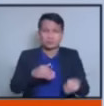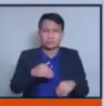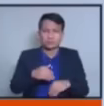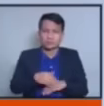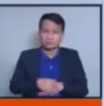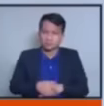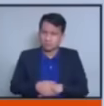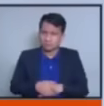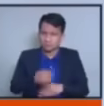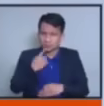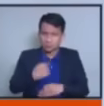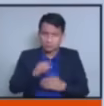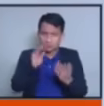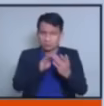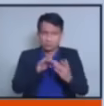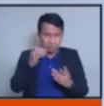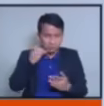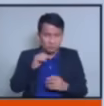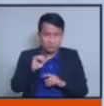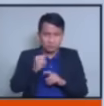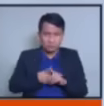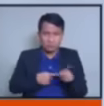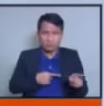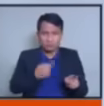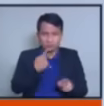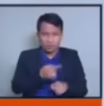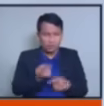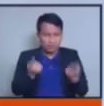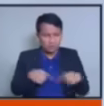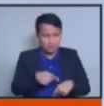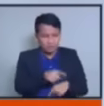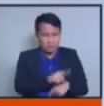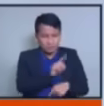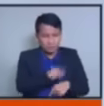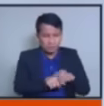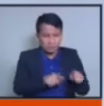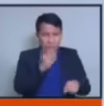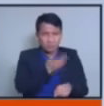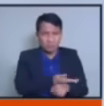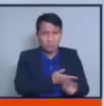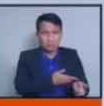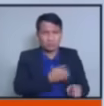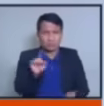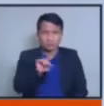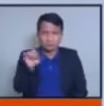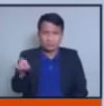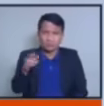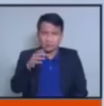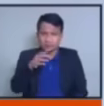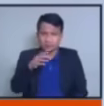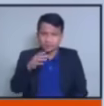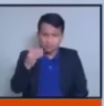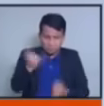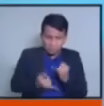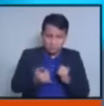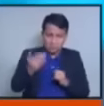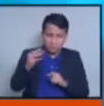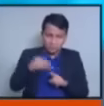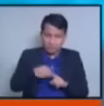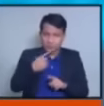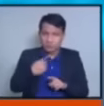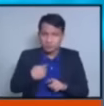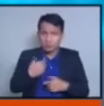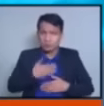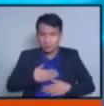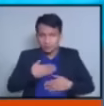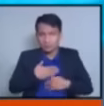Noong April, hindi ko na siya makontak noong April. Ngayon, sabi ko, ano ba itong hindi ko na makontak anak ko? Tinanong ko siya noong last na March, sabi niya sa akin, masaya